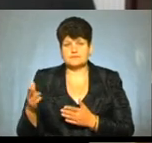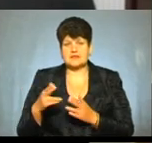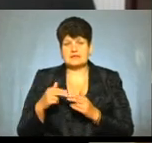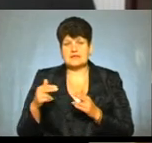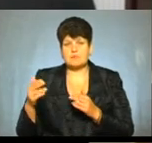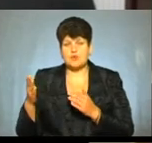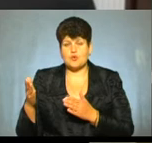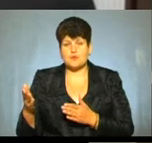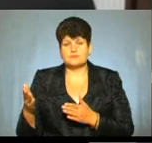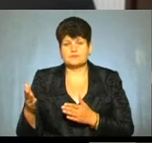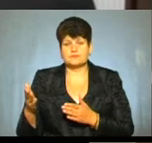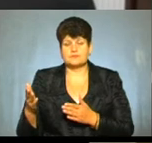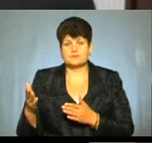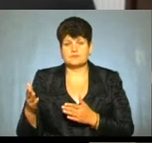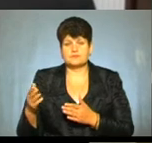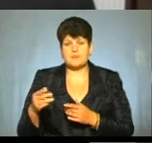вірніше Дніпро,